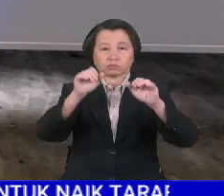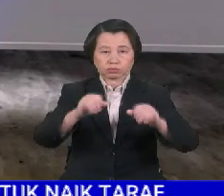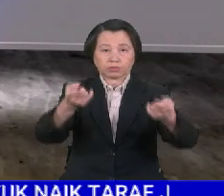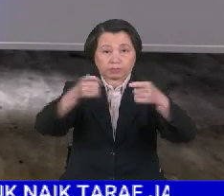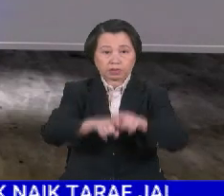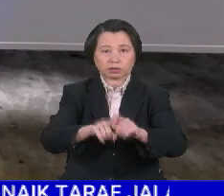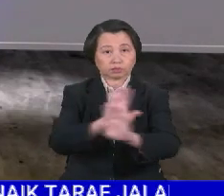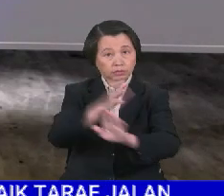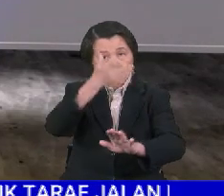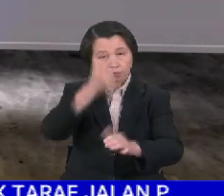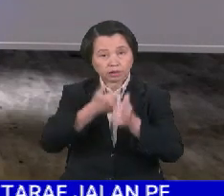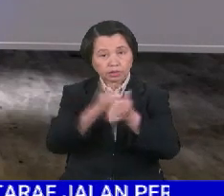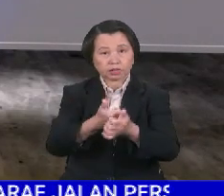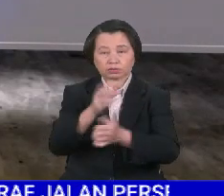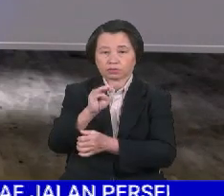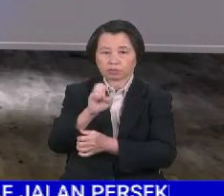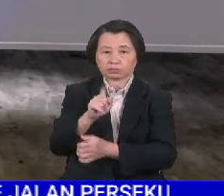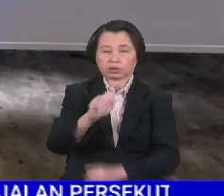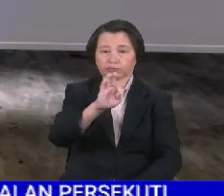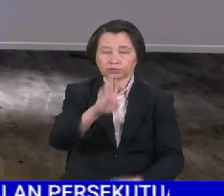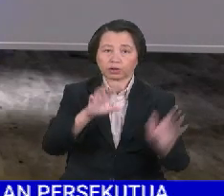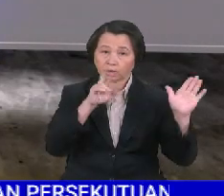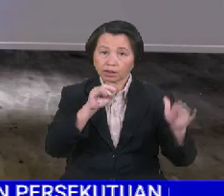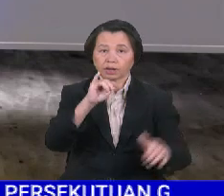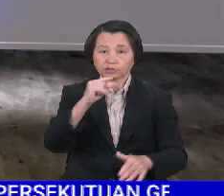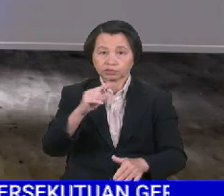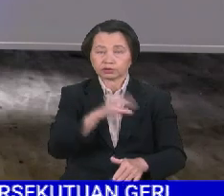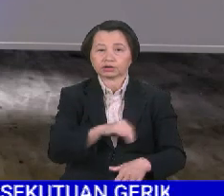berlaku. Jangan lupa untuk ikuti kami di laman Facebook, Instagram, Twitter